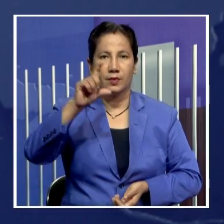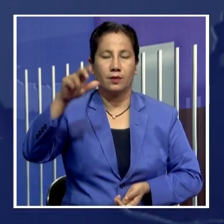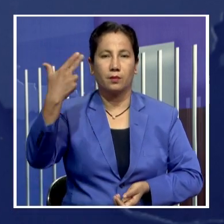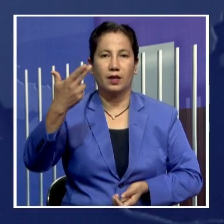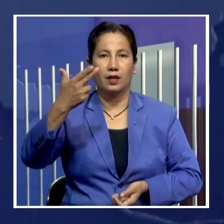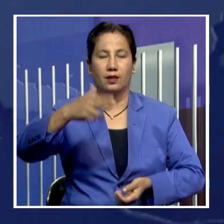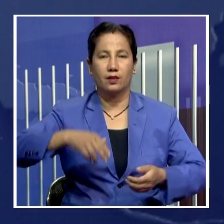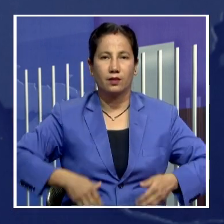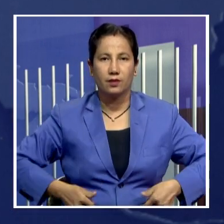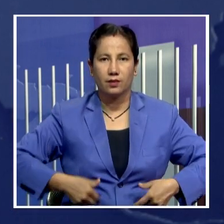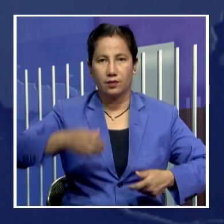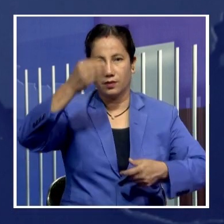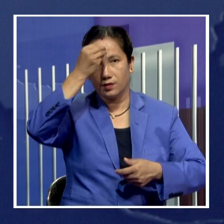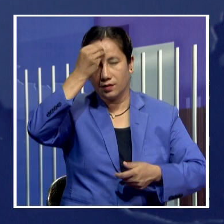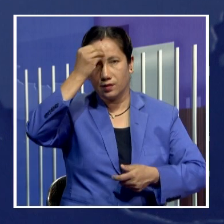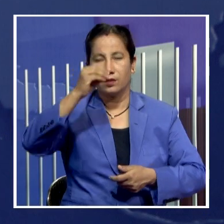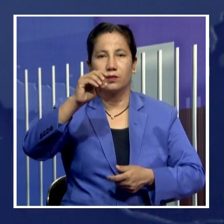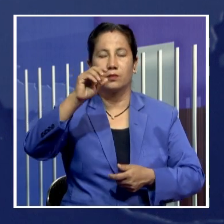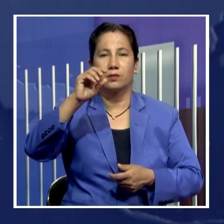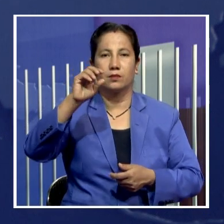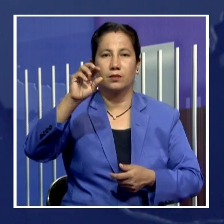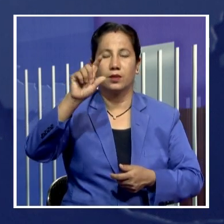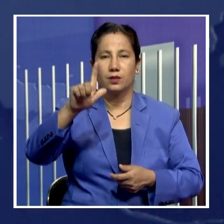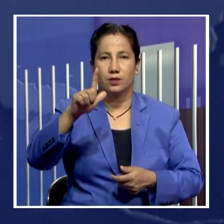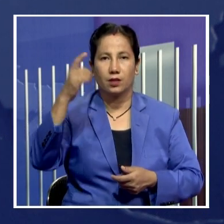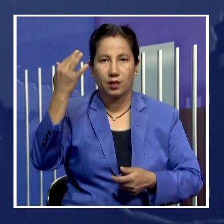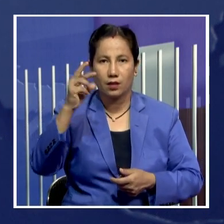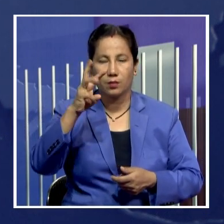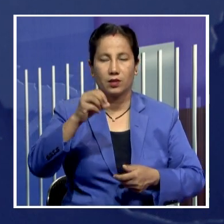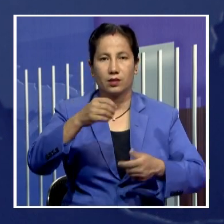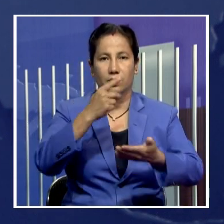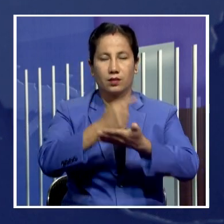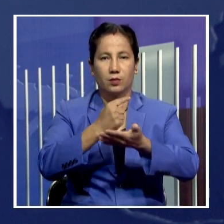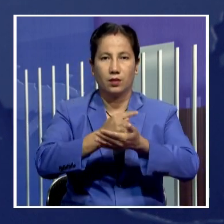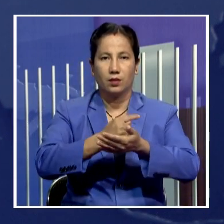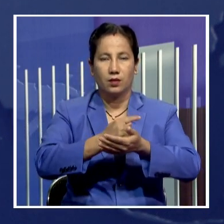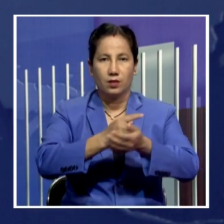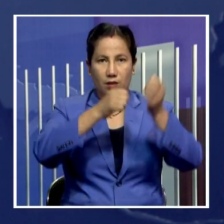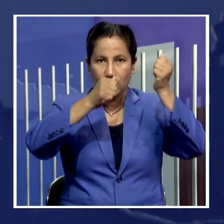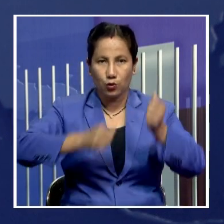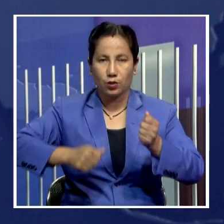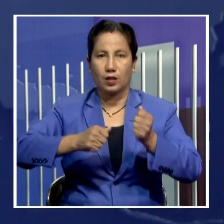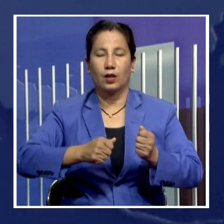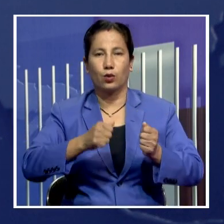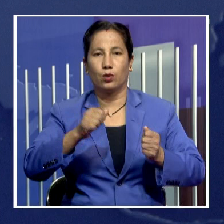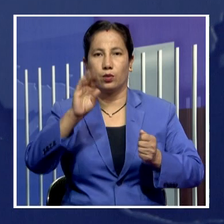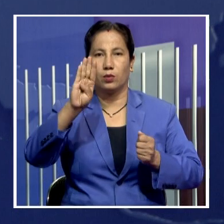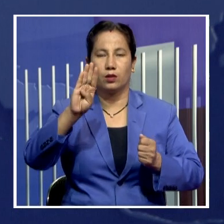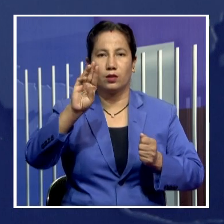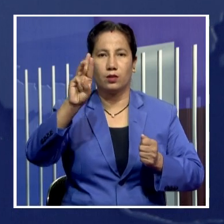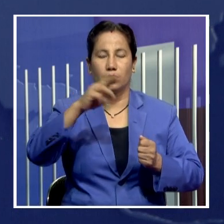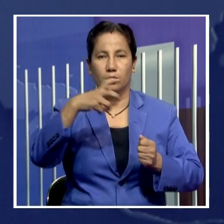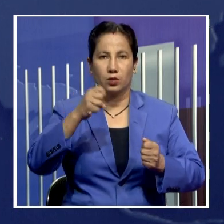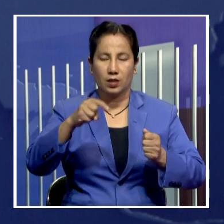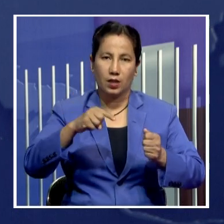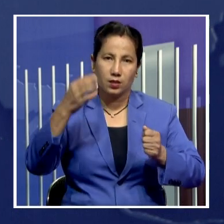नेपालीहरूको महान पर्व विजयादशमीमा सप्तमीका दिनदेखि कपिलवस्तुमा निकालिएको दुर्गा भवानीको मूर्ति धुमधामका साथ आज विसर्जन गरिएको